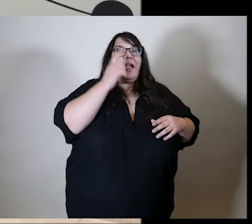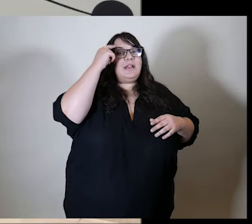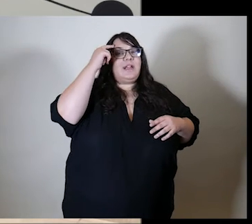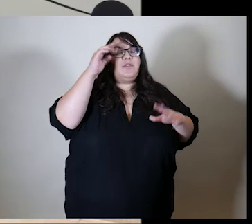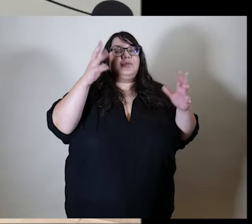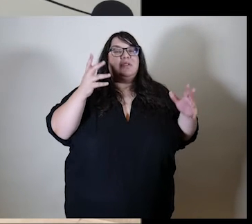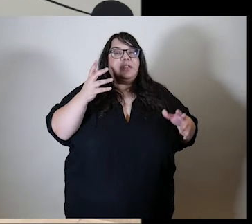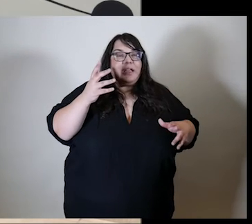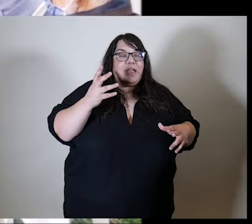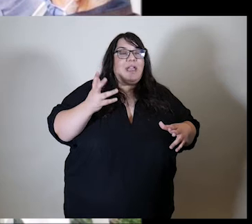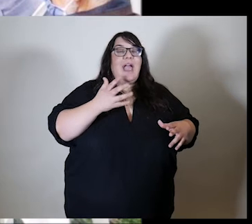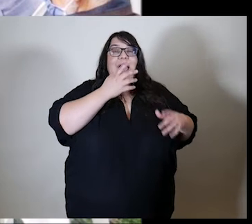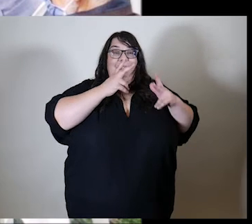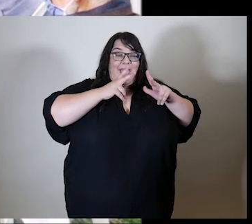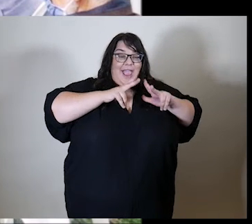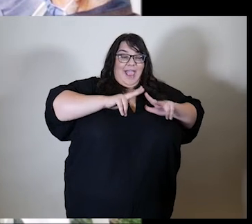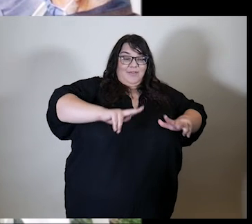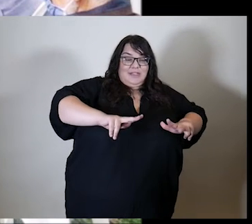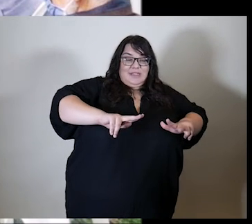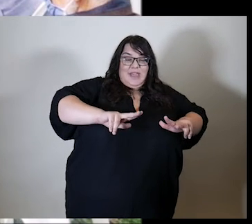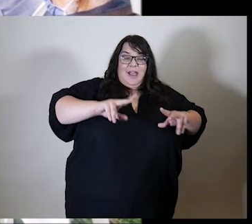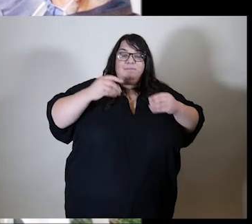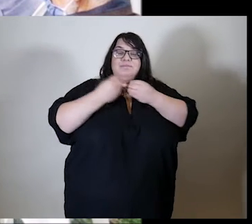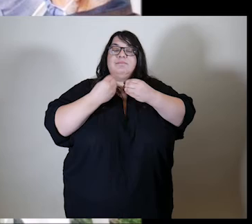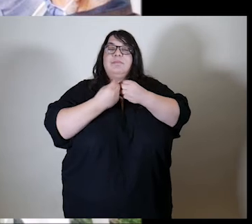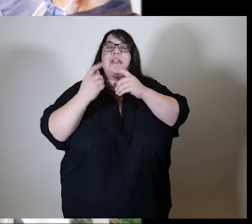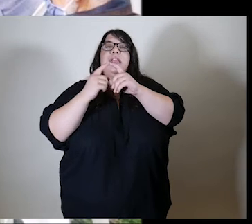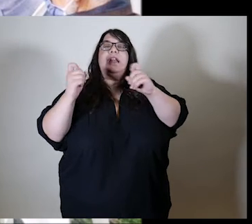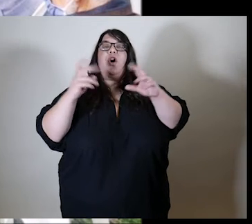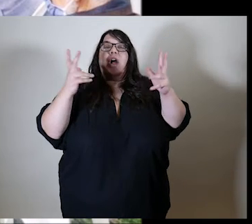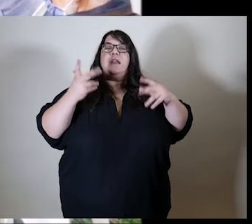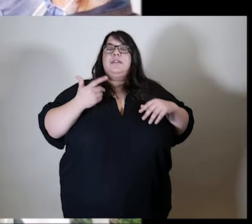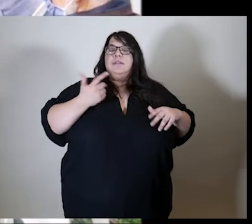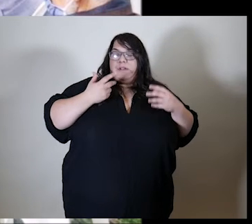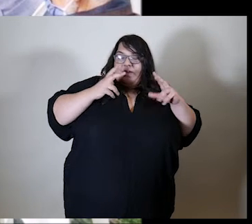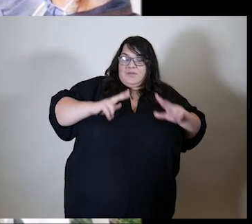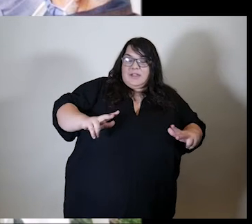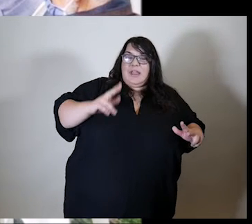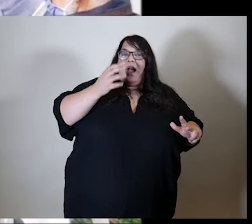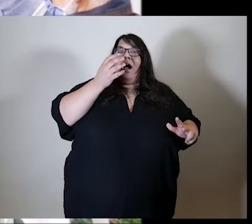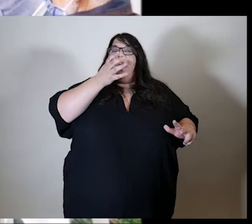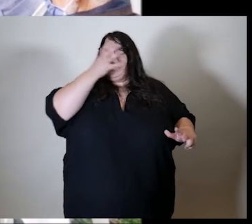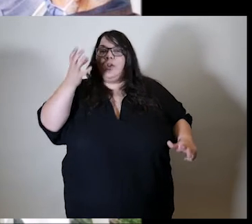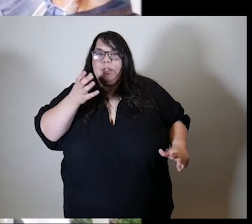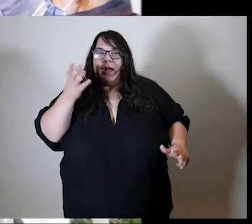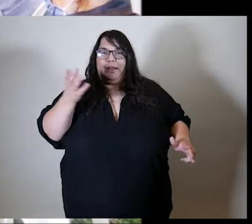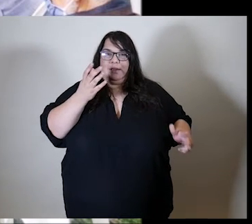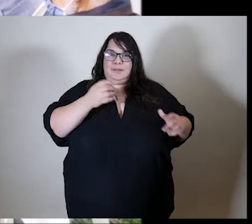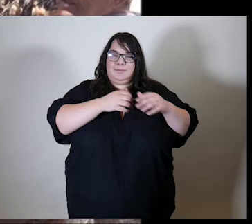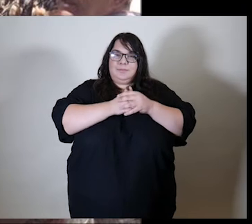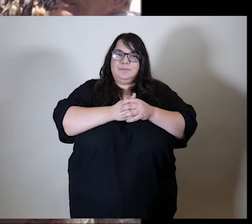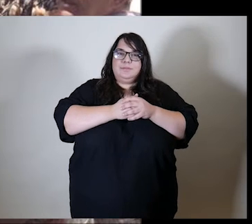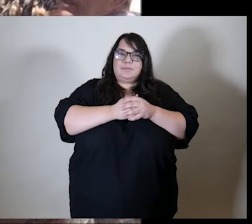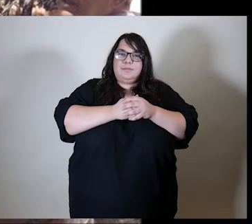είναι ανάλογη με τα υλικά αγαθά που αποκτούν και τις εφήμερες επιφανειακές απολαύσεις. Έχει θέση μέτρο της